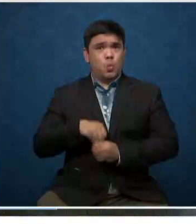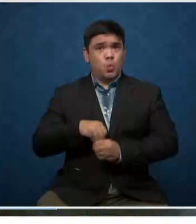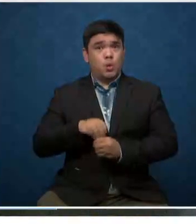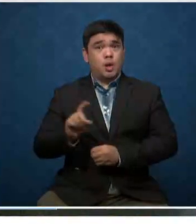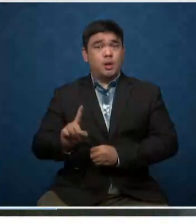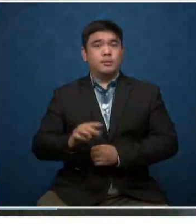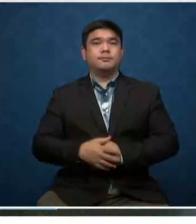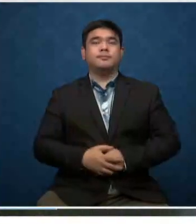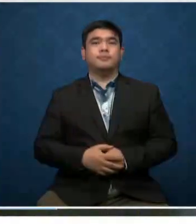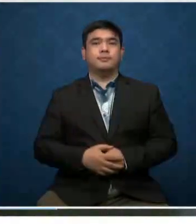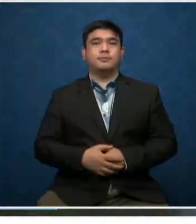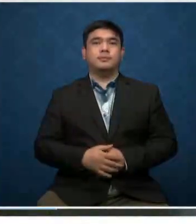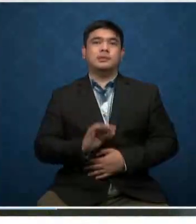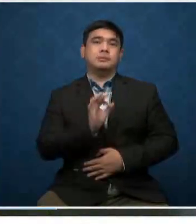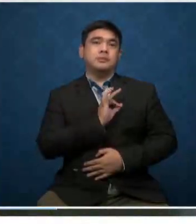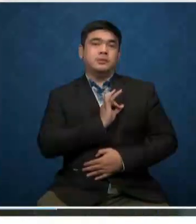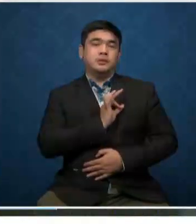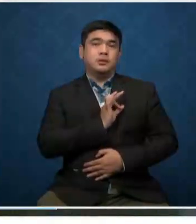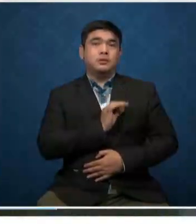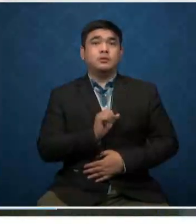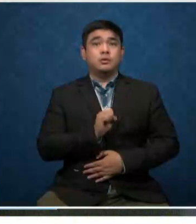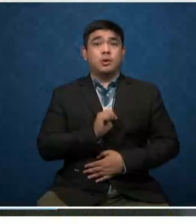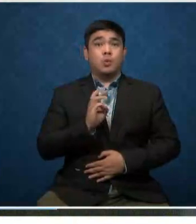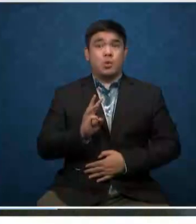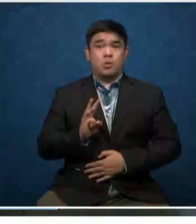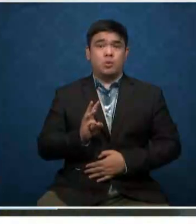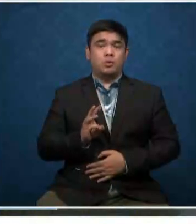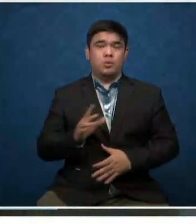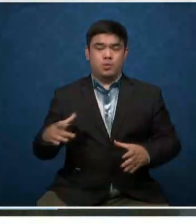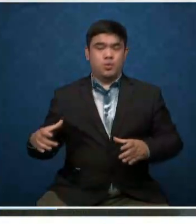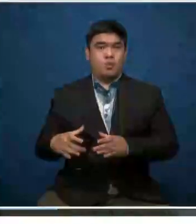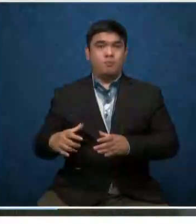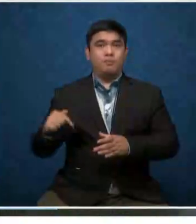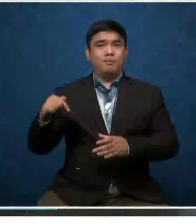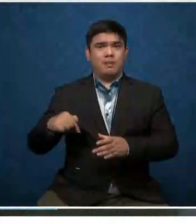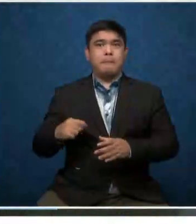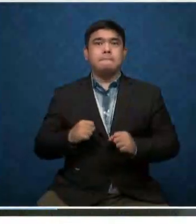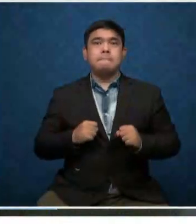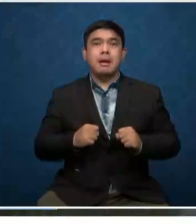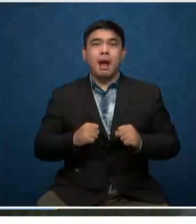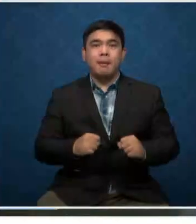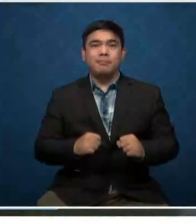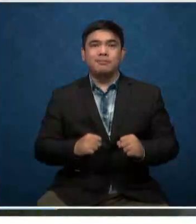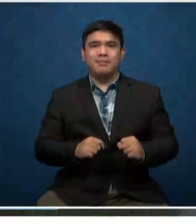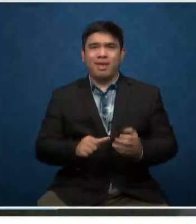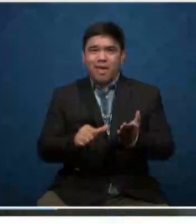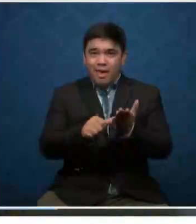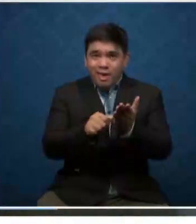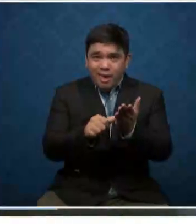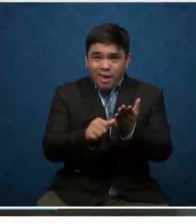ที่มีสมาชิกสภาผู้แทนราษฎรชุดนี้มีความพยายามที่จะขอแก้ไข